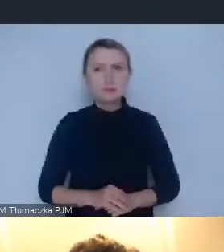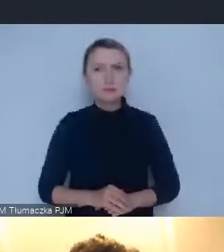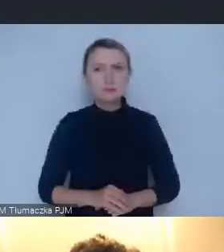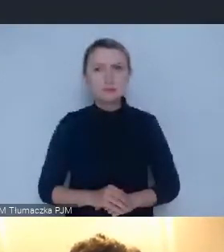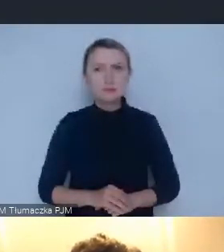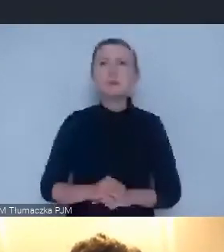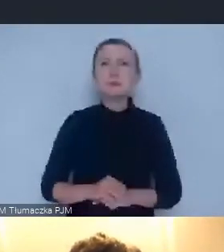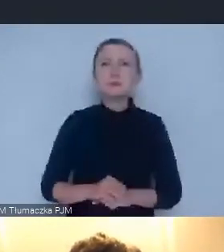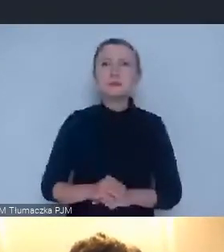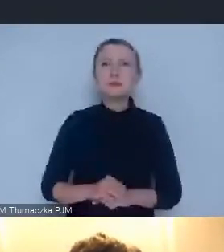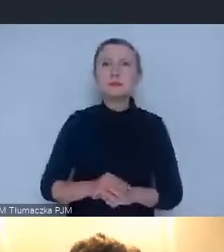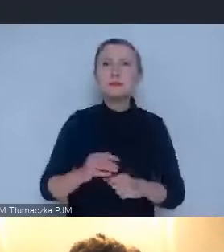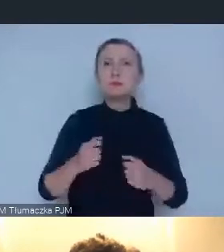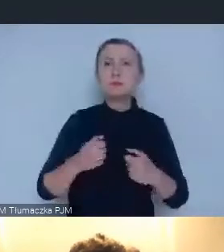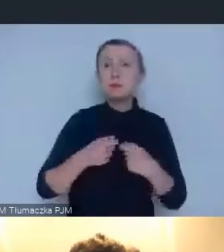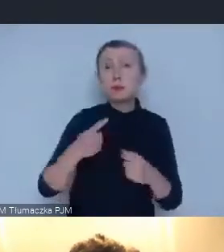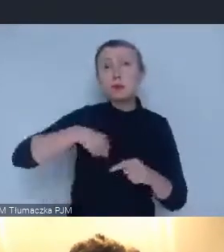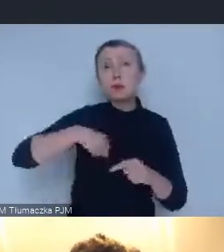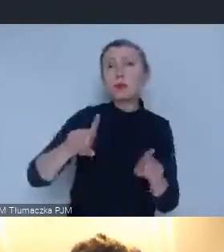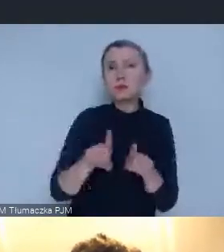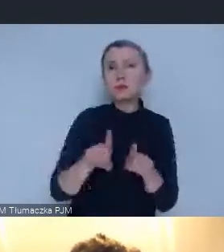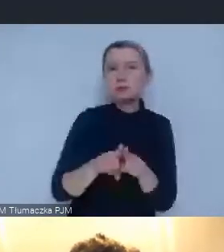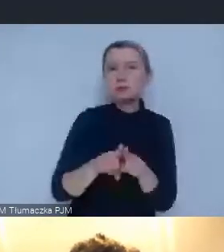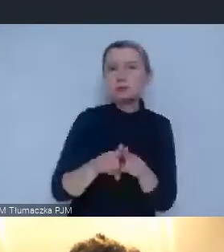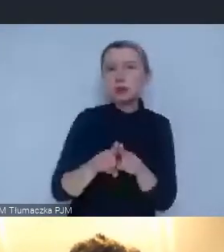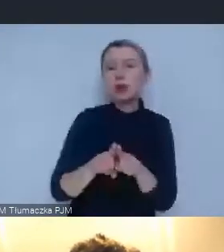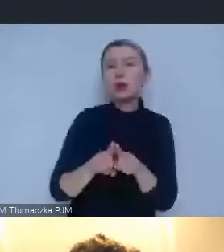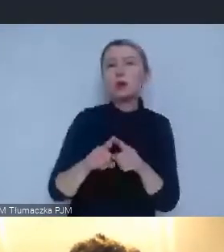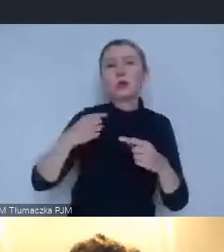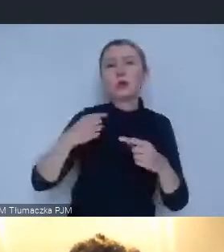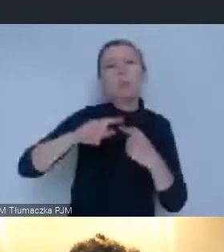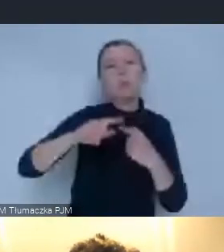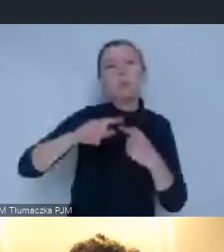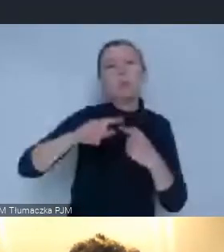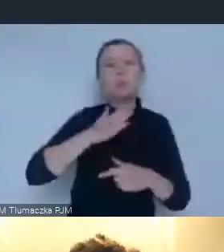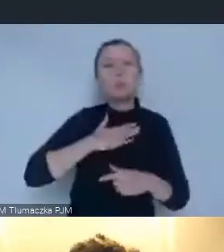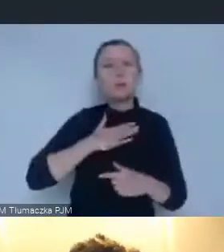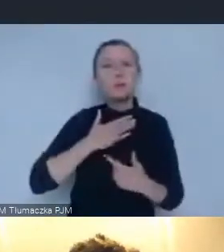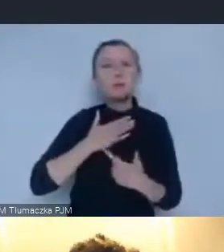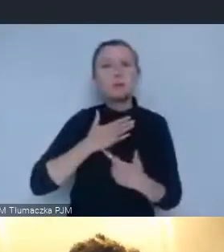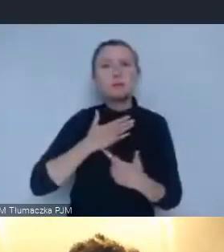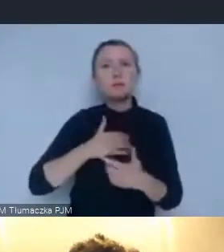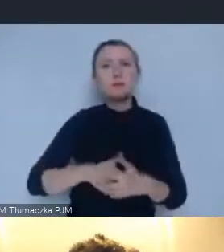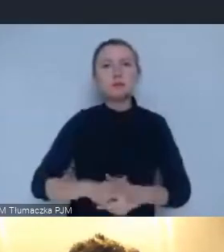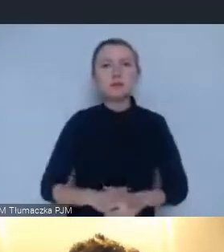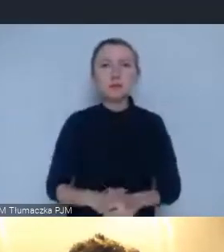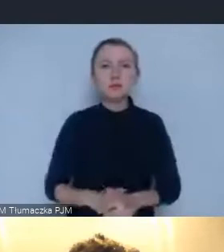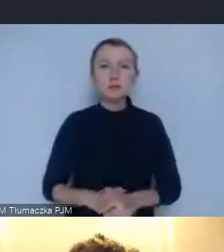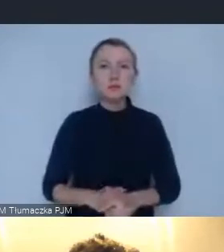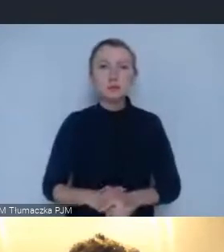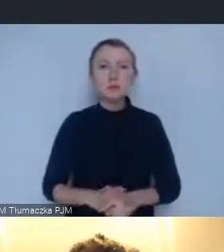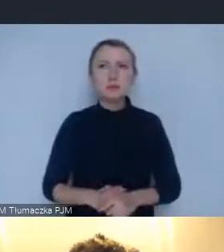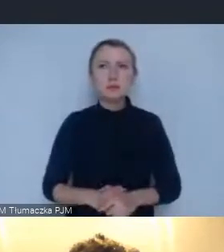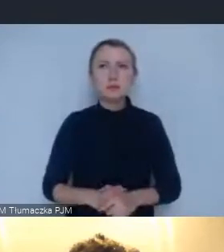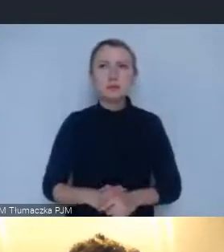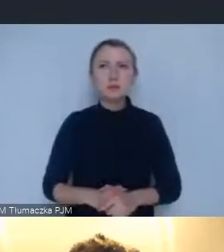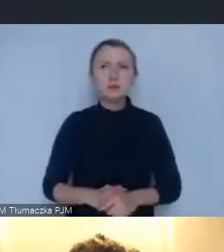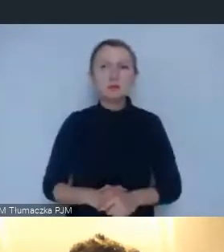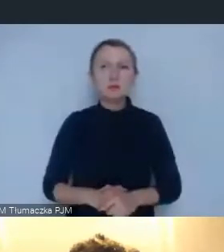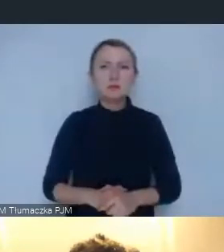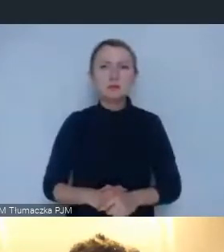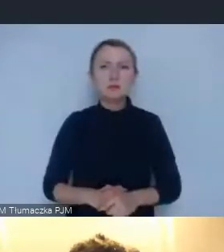niepokojące. My w tych samorządach pozostawieni sami sobie bez wsparcia zewnętrznego i bez myśleniu takim długofalowym, nie tu i teraz, a